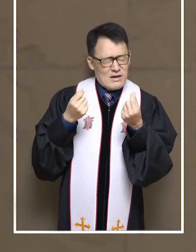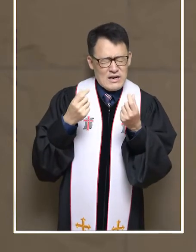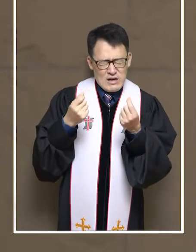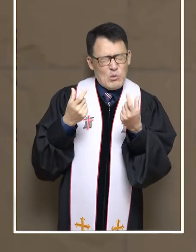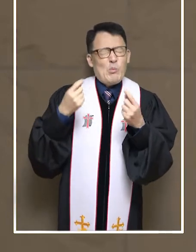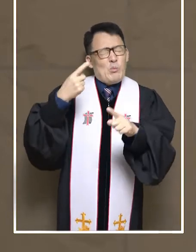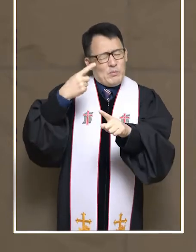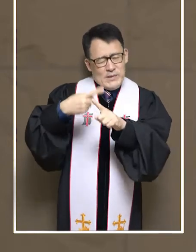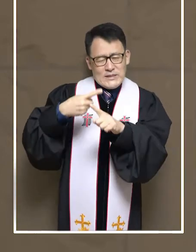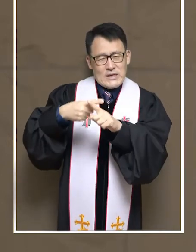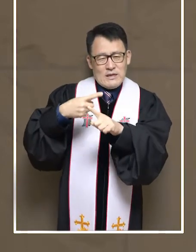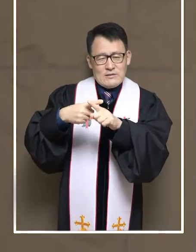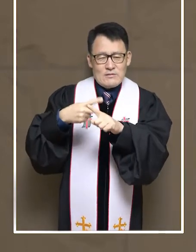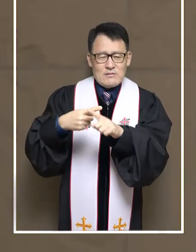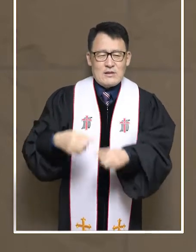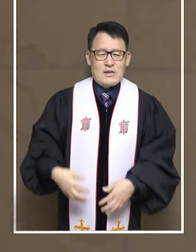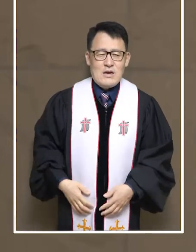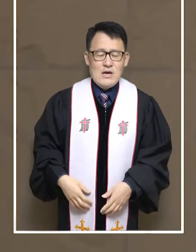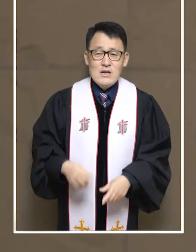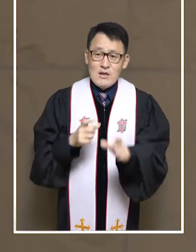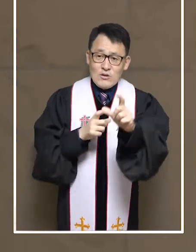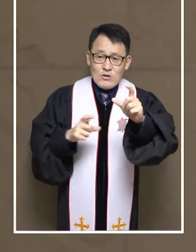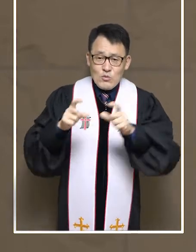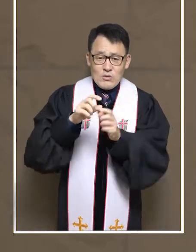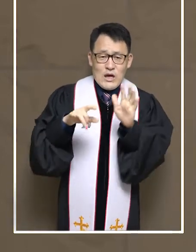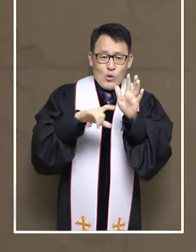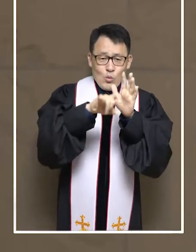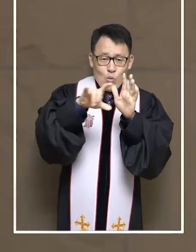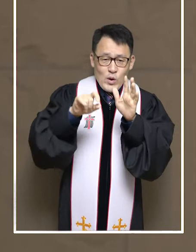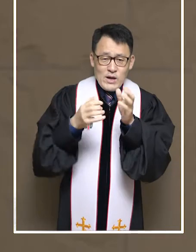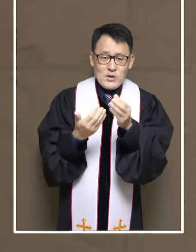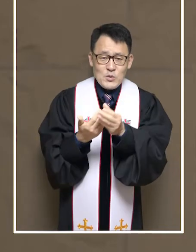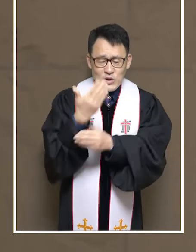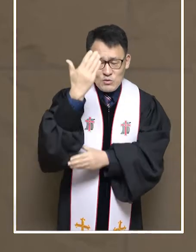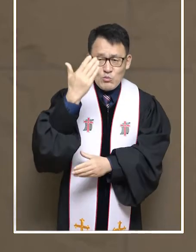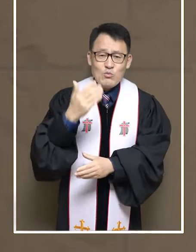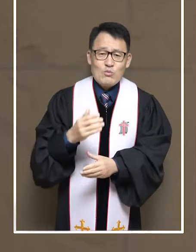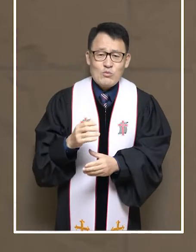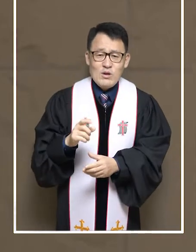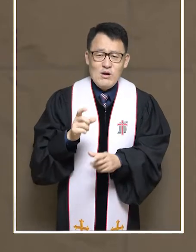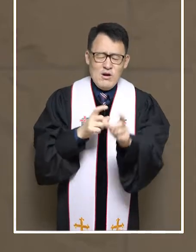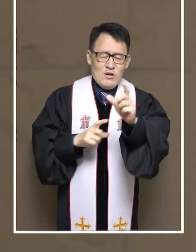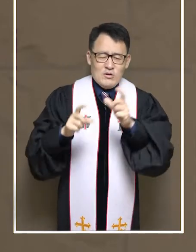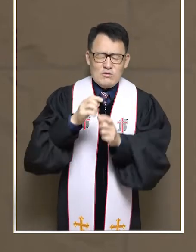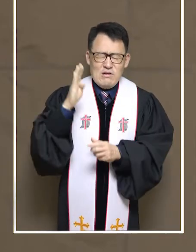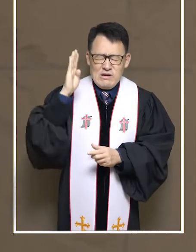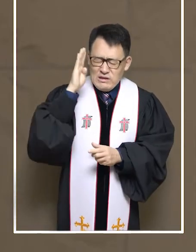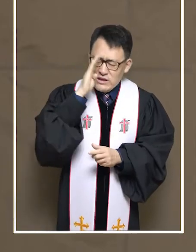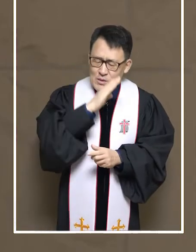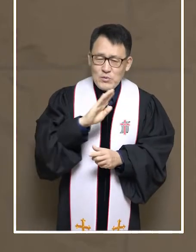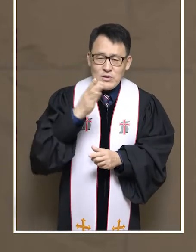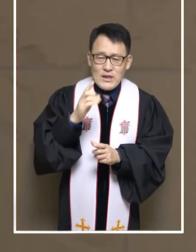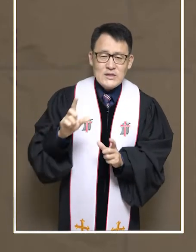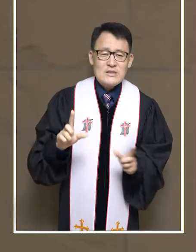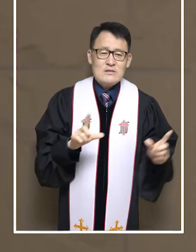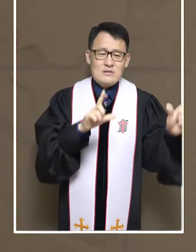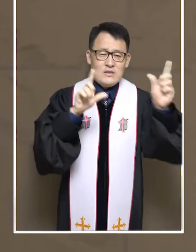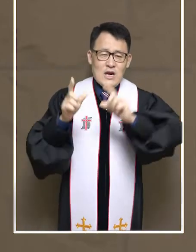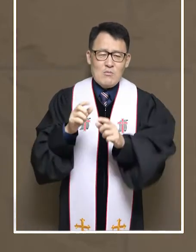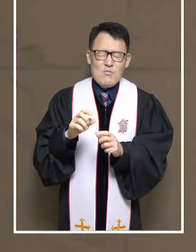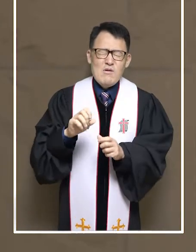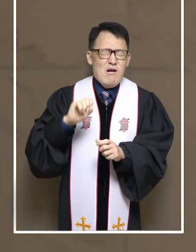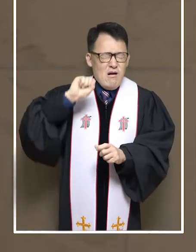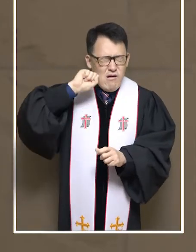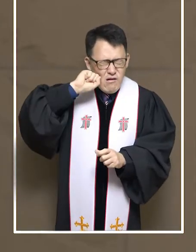보디발의 집과 다를 바가 별로 없습니다. 더군다나 코로나19로 인해서 상황이 더욱더 악화되고